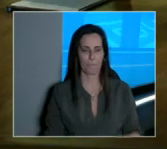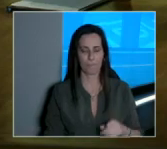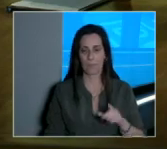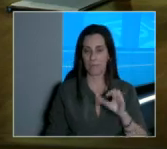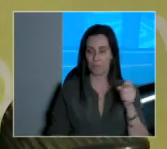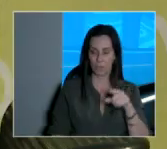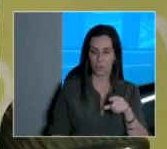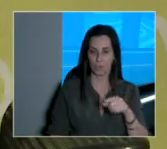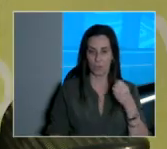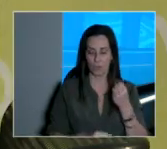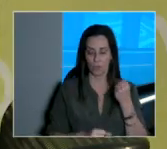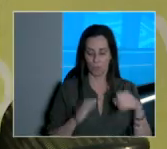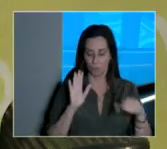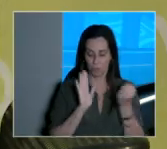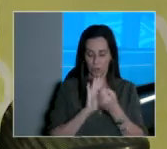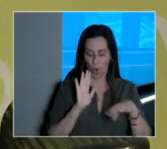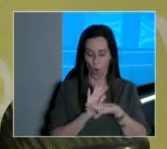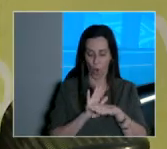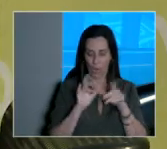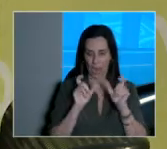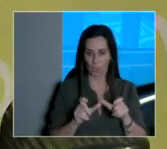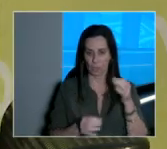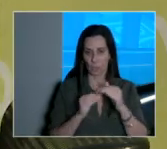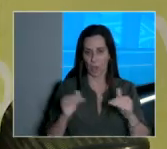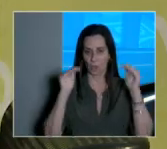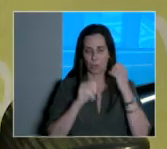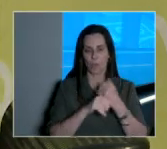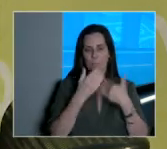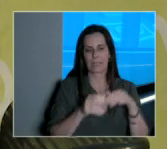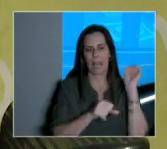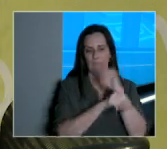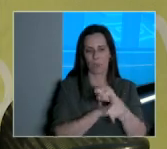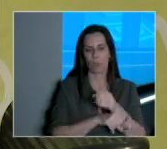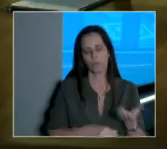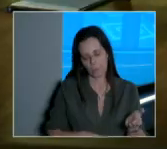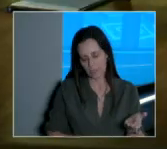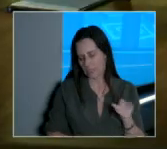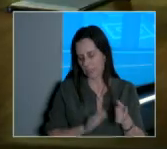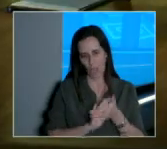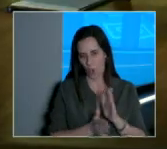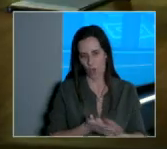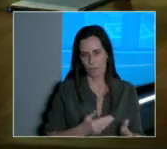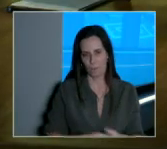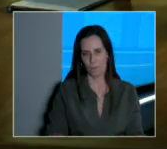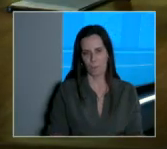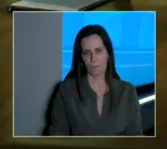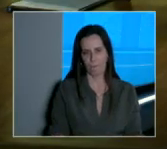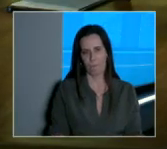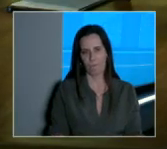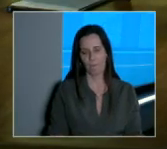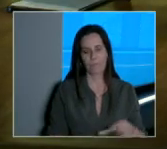במידה ויבוא חוק החסינות ובג"ץ יפסול את זה, אז הם יעשו את פסקת ההתגברות ויתגברו על זה. זה לא כל כך